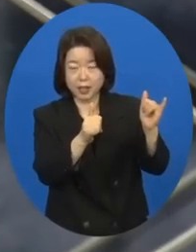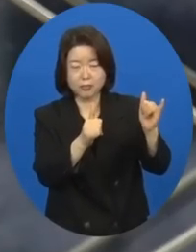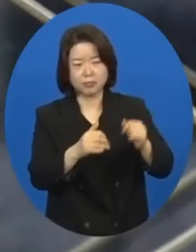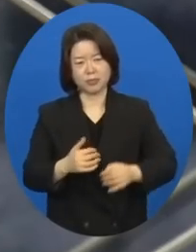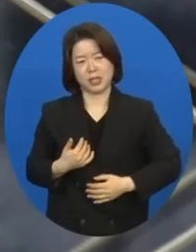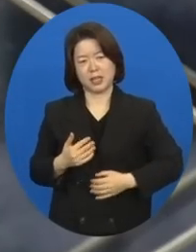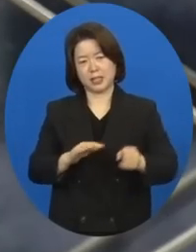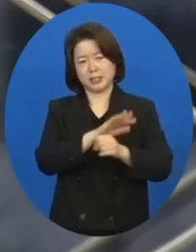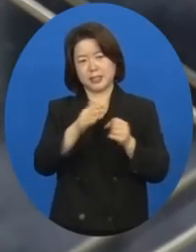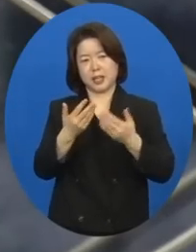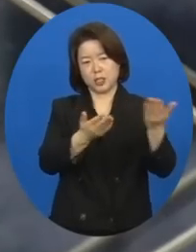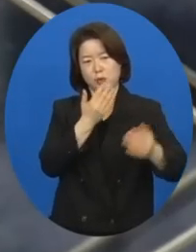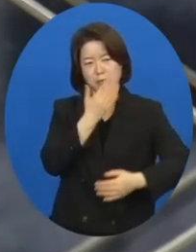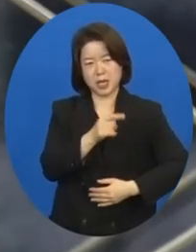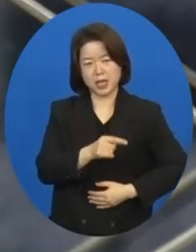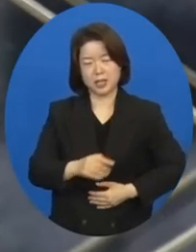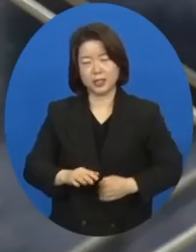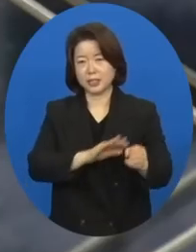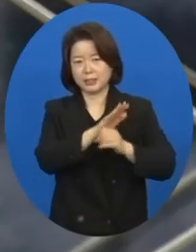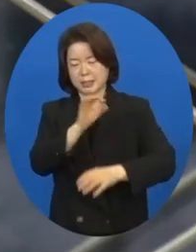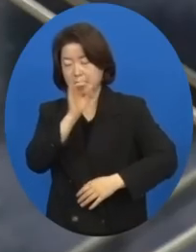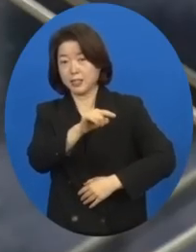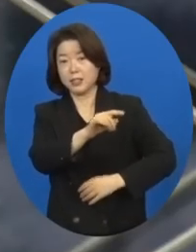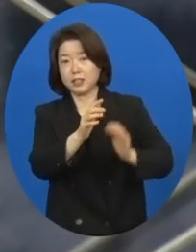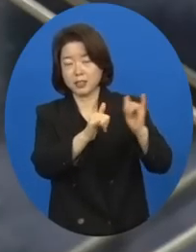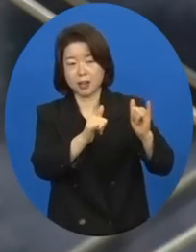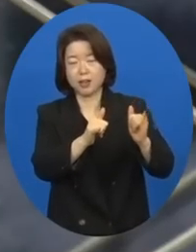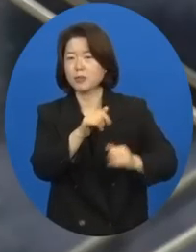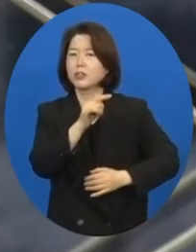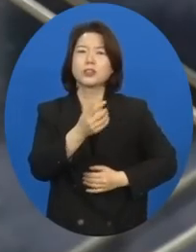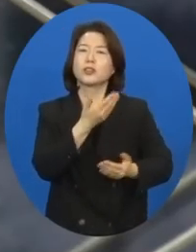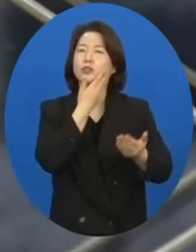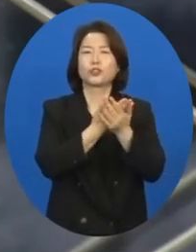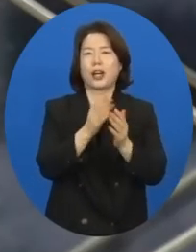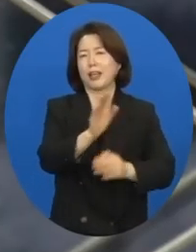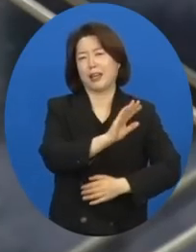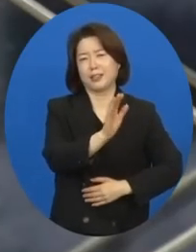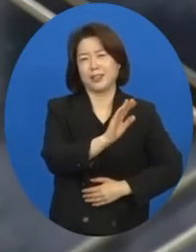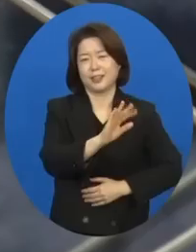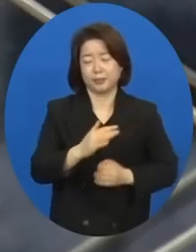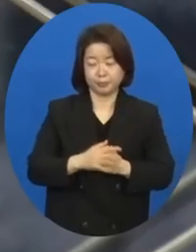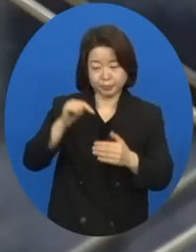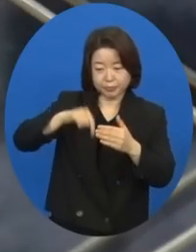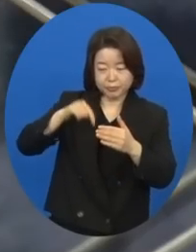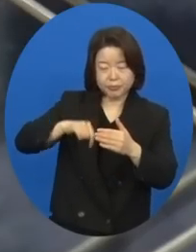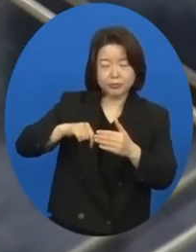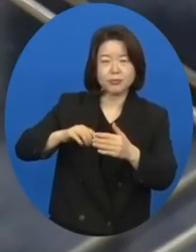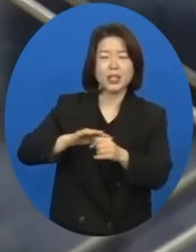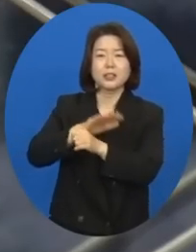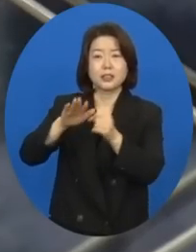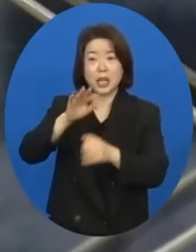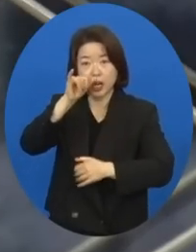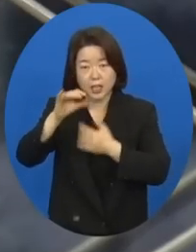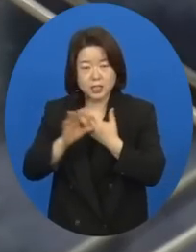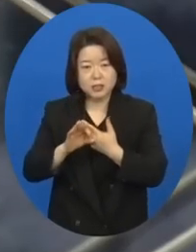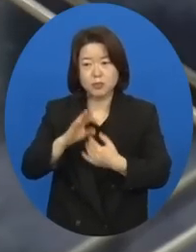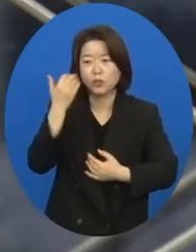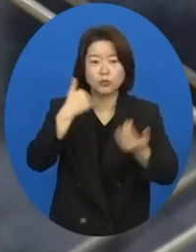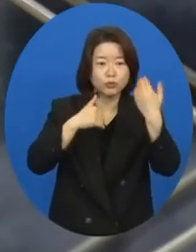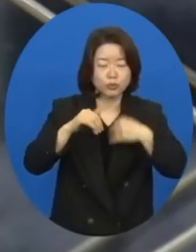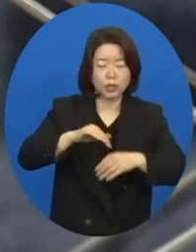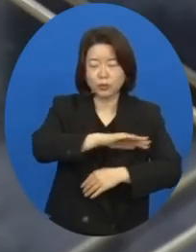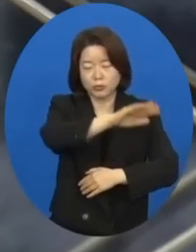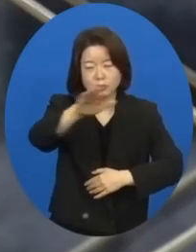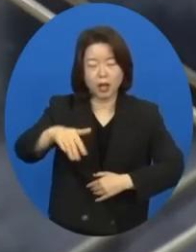만한 사람인가 사랑하지 못할 사람인가가 중요한 게 아니라 내 안에 사랑이 있으면 사랑은 누구라도 되어지는